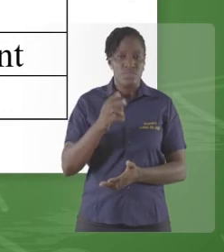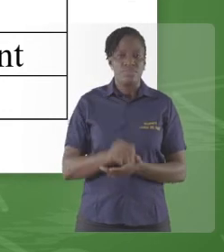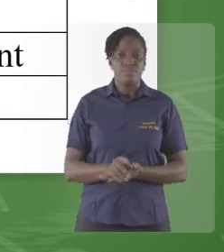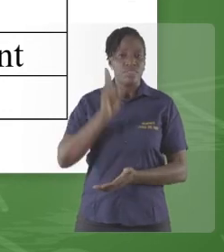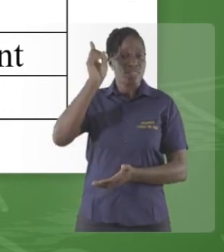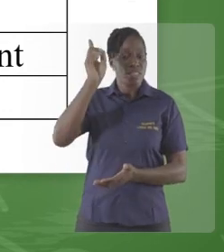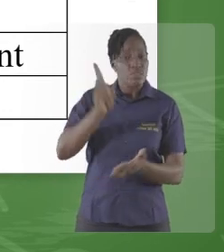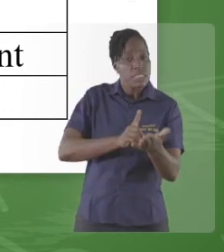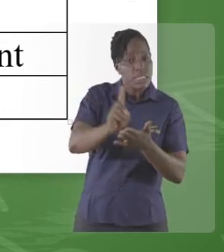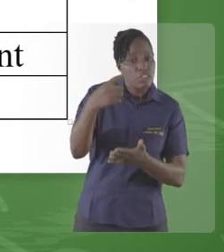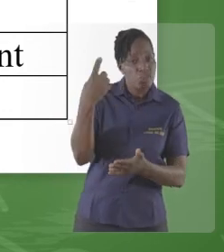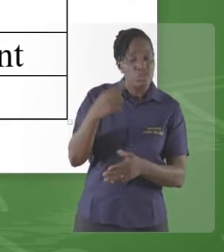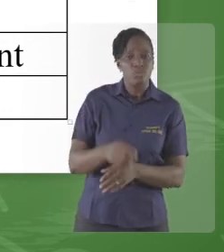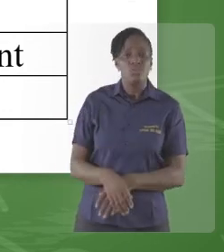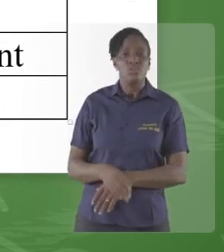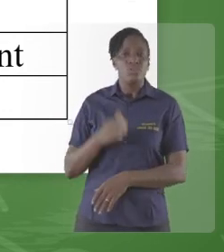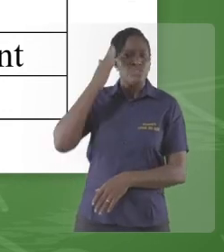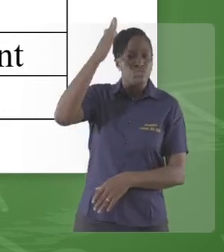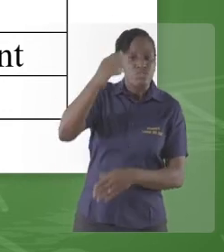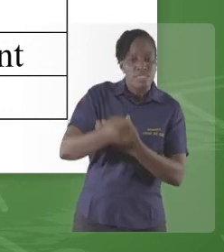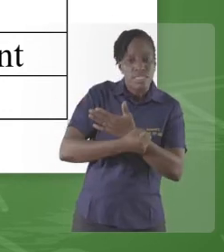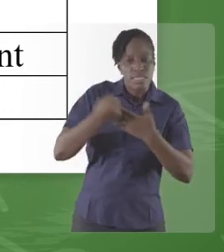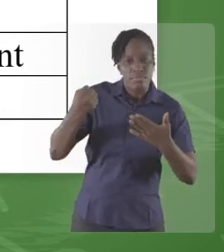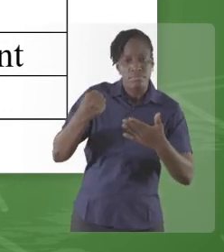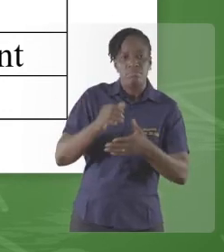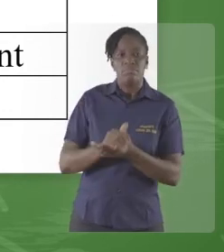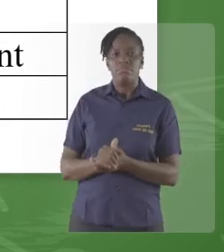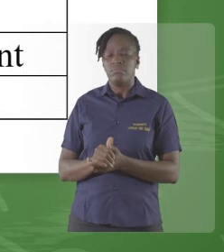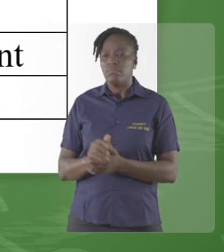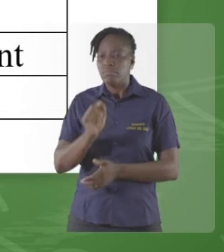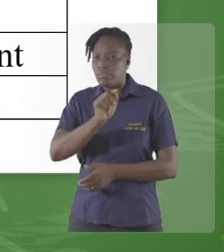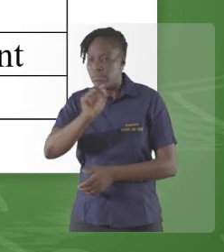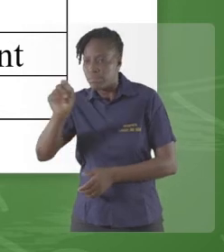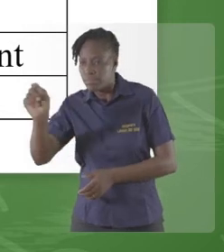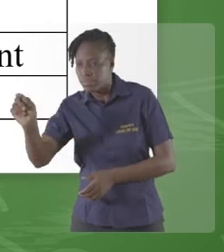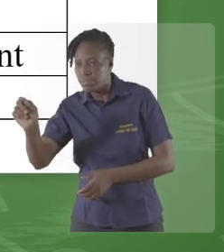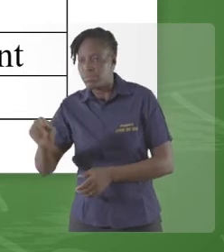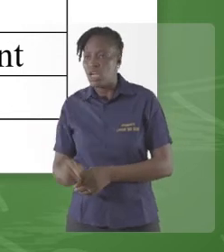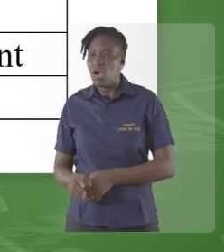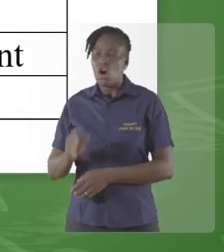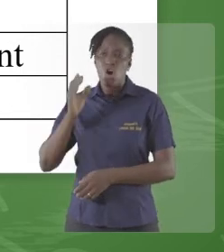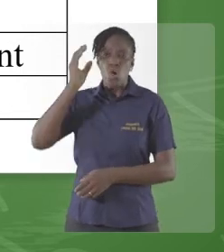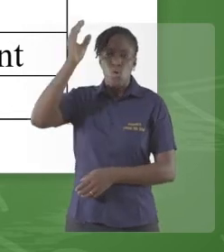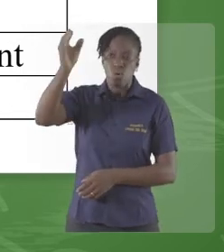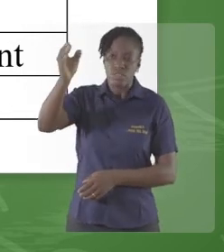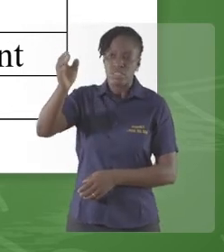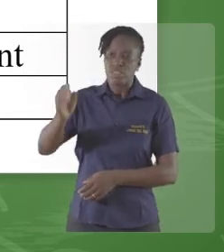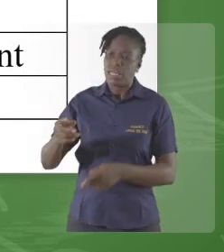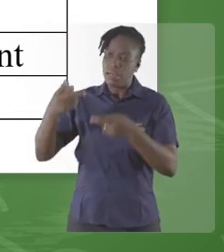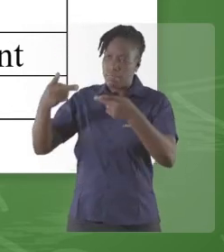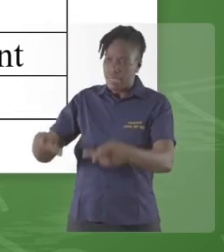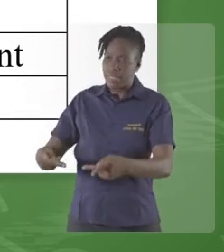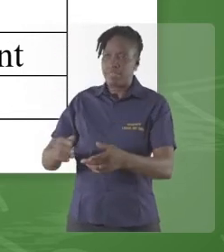Au discours direct, le futur simple devient au discours indirect le